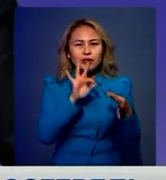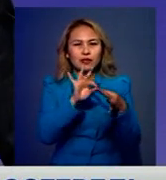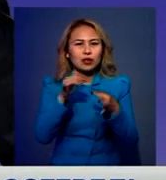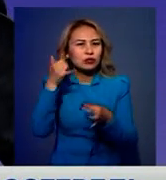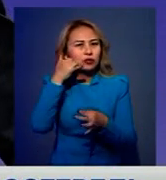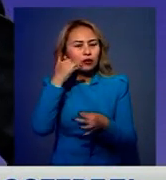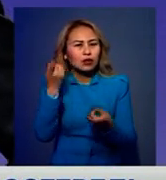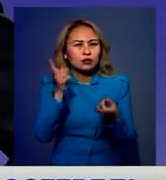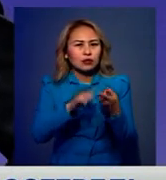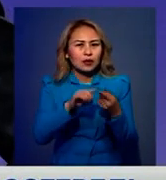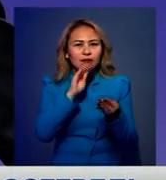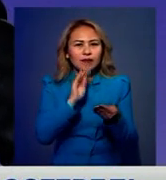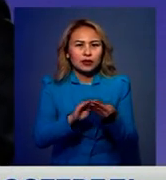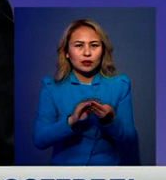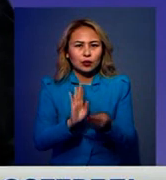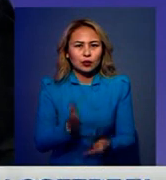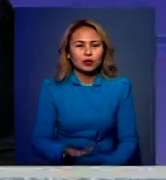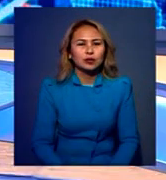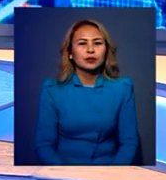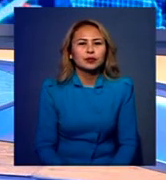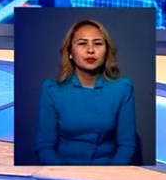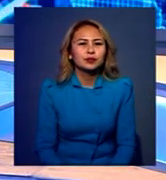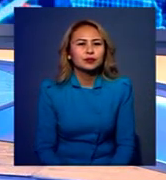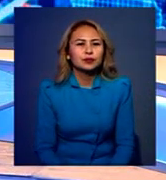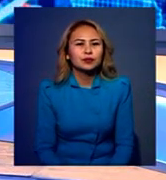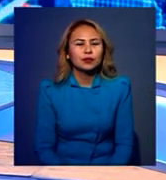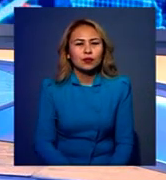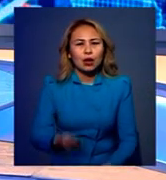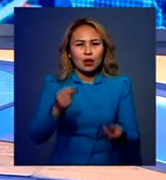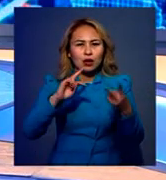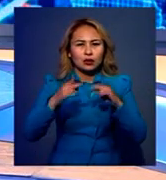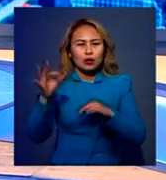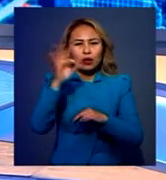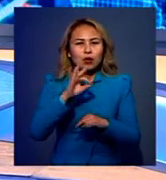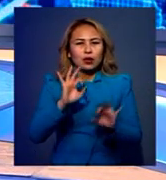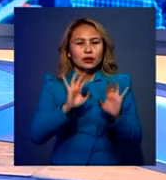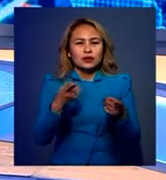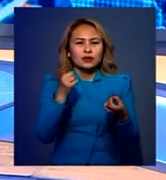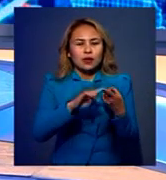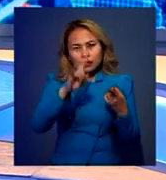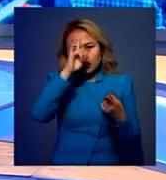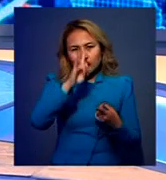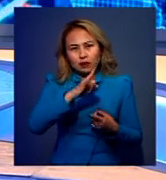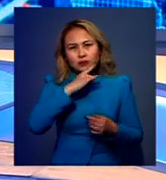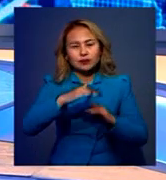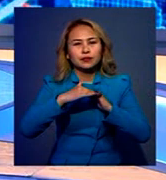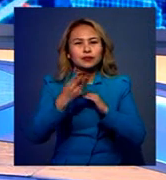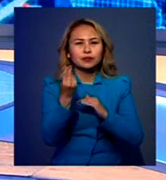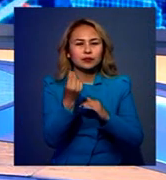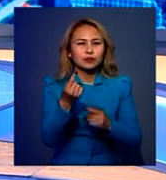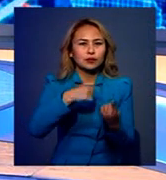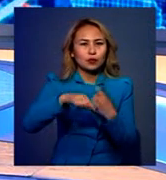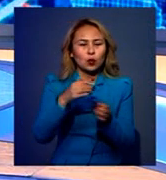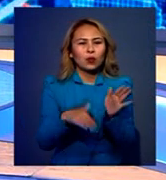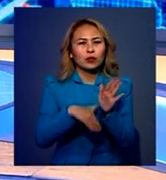бағасындағы үйлесімділікті сақтап қалмақ. Валюта нарығындағы операцияларға байланысты Қазақстанда ақша айналымы